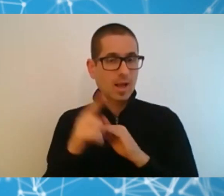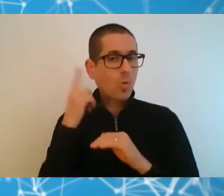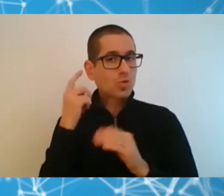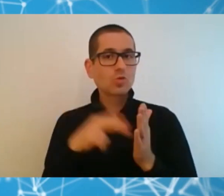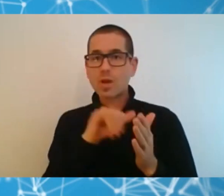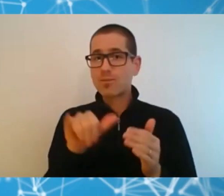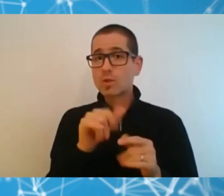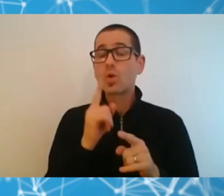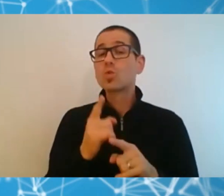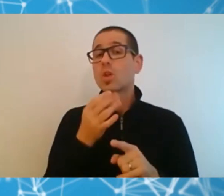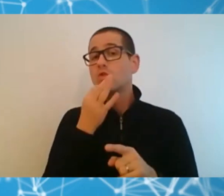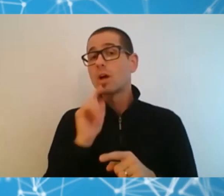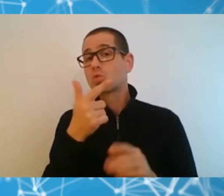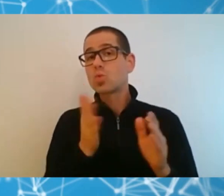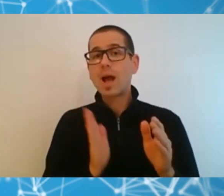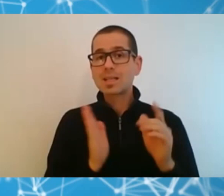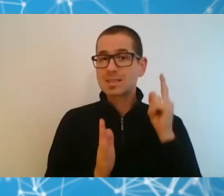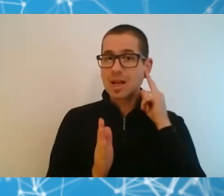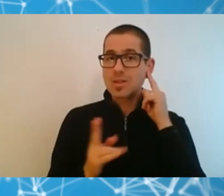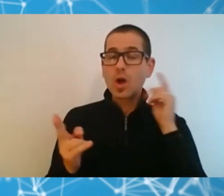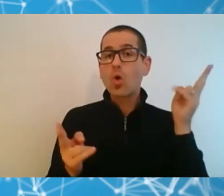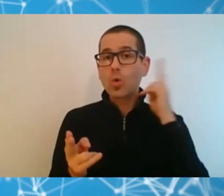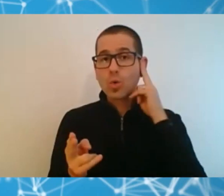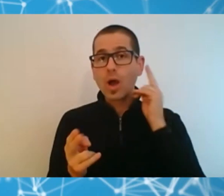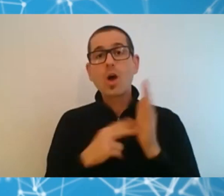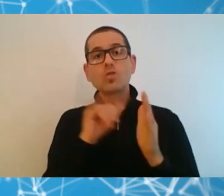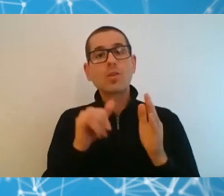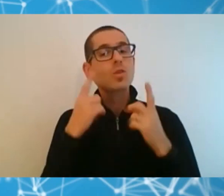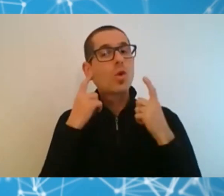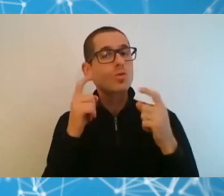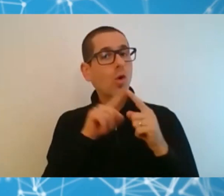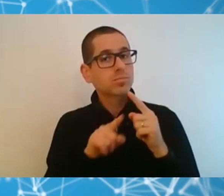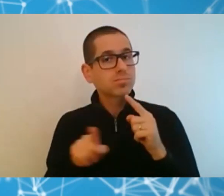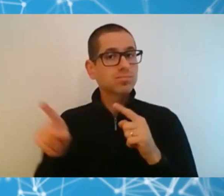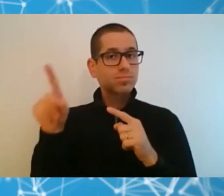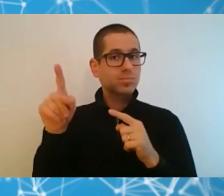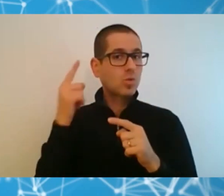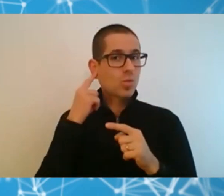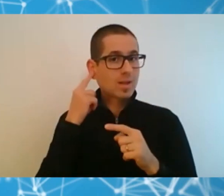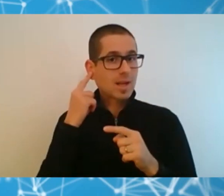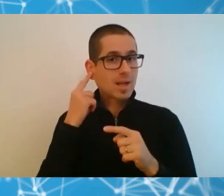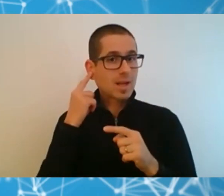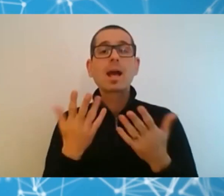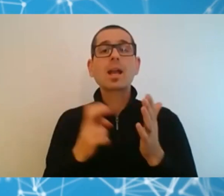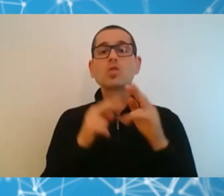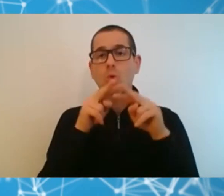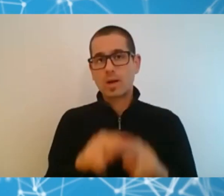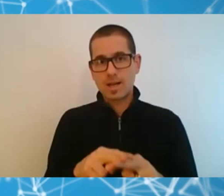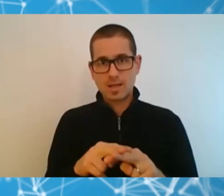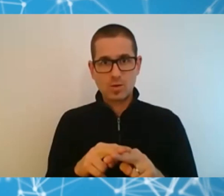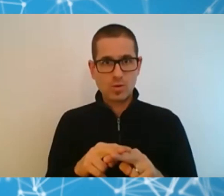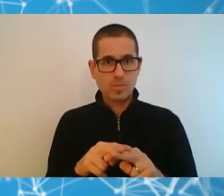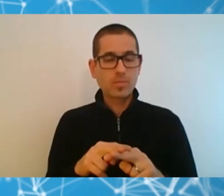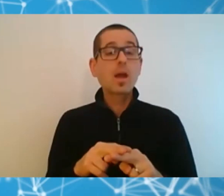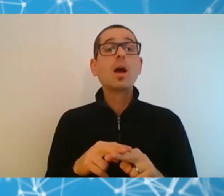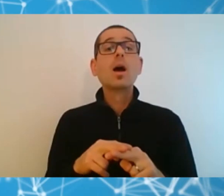druga stran gluha, še vedno gre potem zvok na drugo stran, kjer je notranje uho še ohranjeno. Medtem ko pri